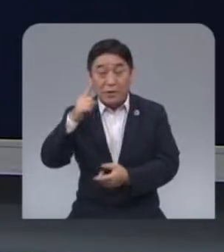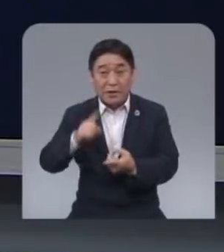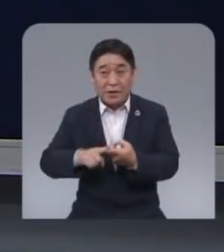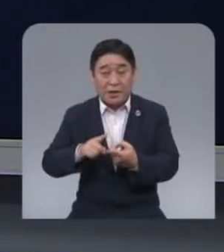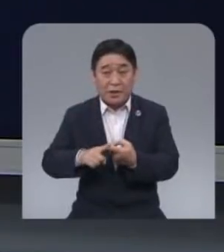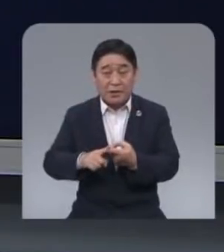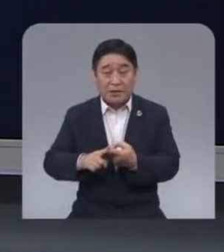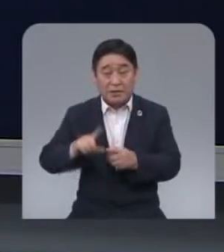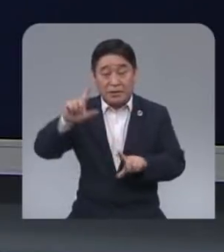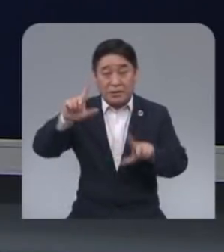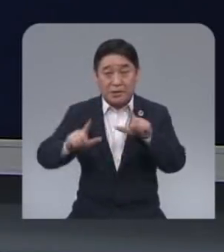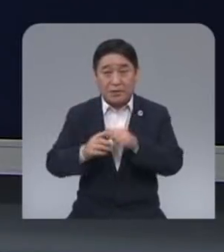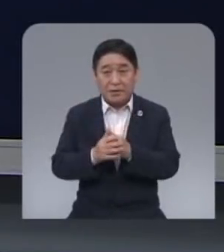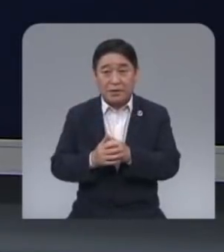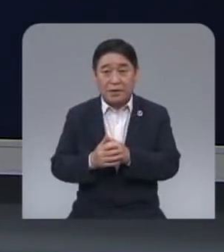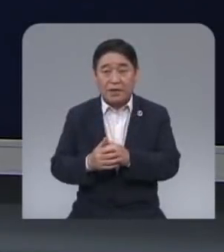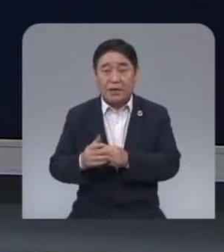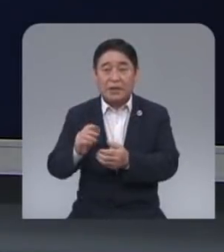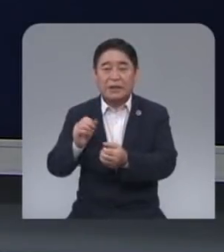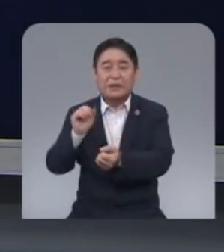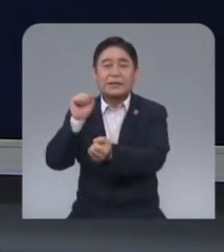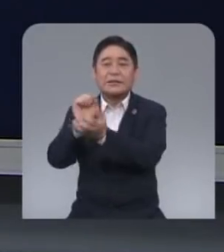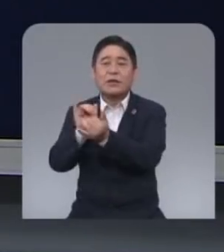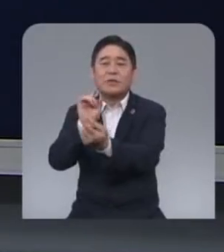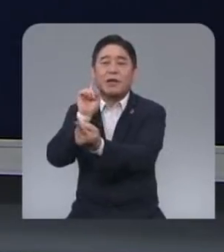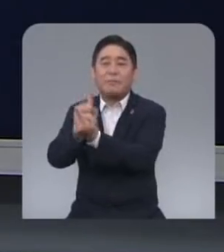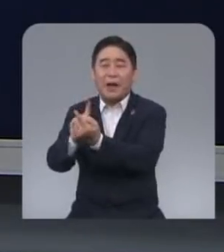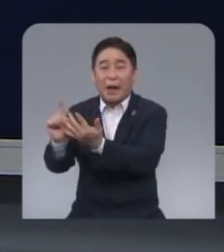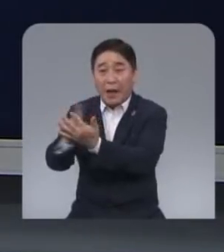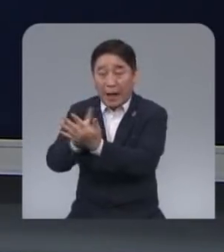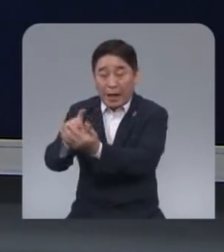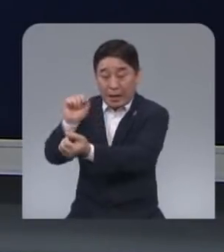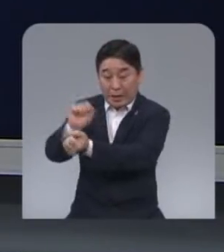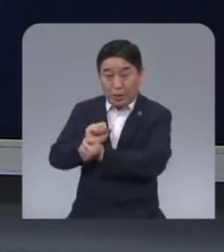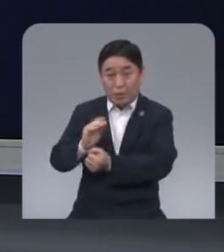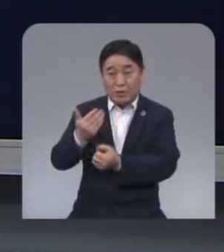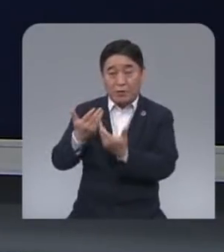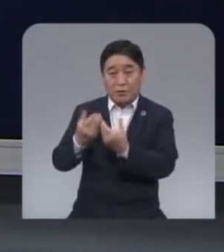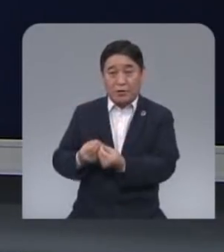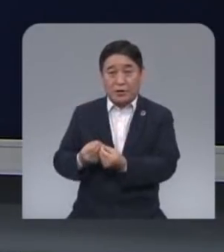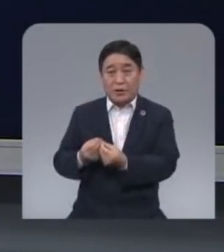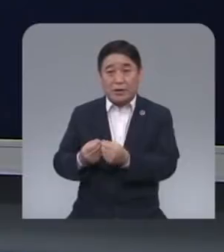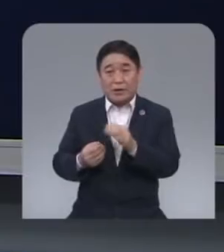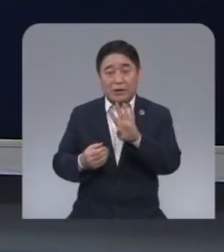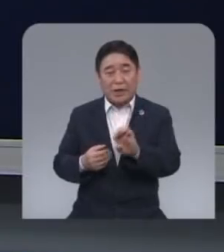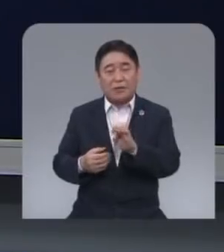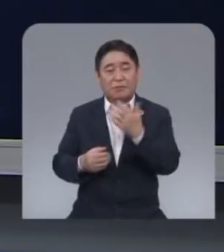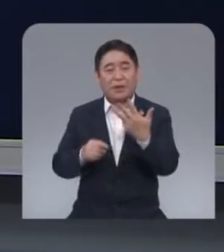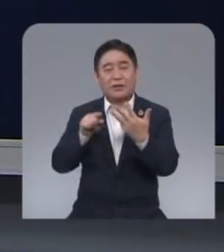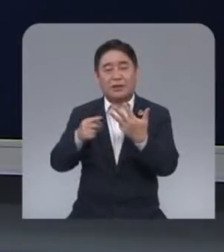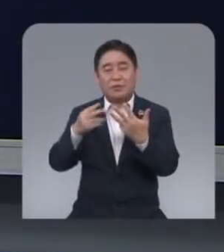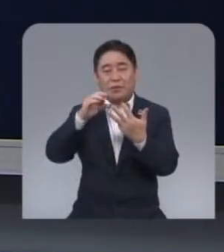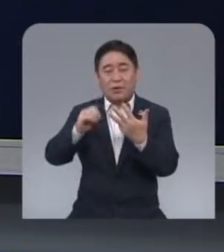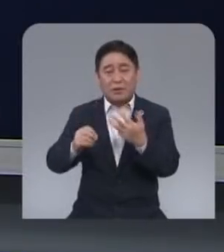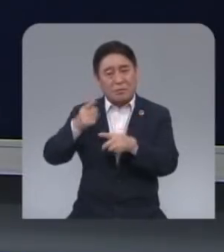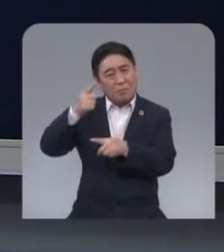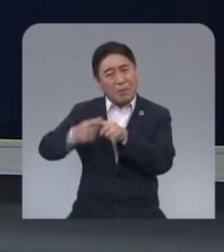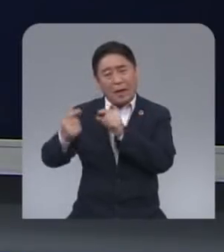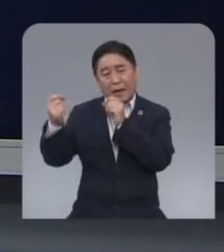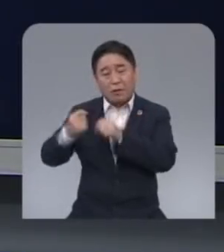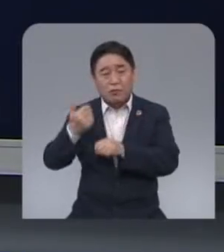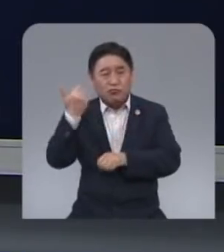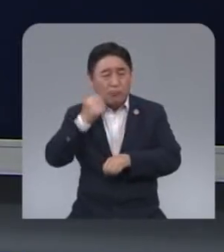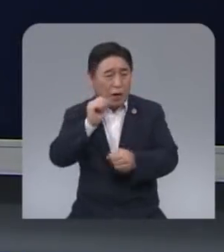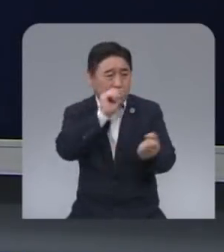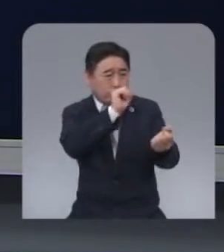원그래프인데요. 이 선행 확진자 접촉 비율이 48.2%, 절반 가까이 됩니다. 또 어디서 어떻게 감염됐는지